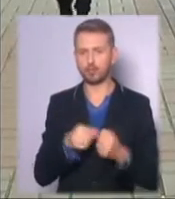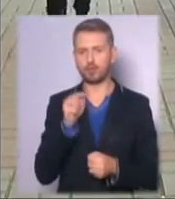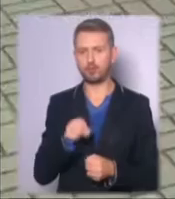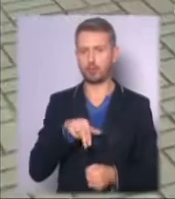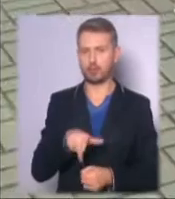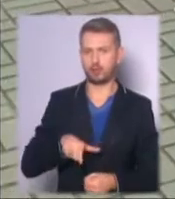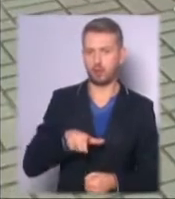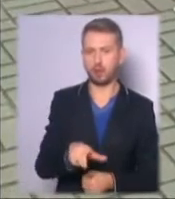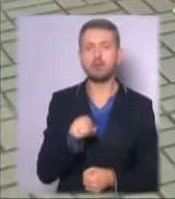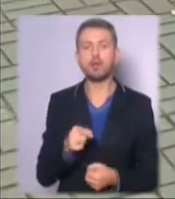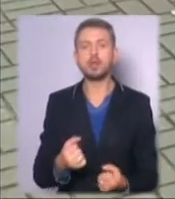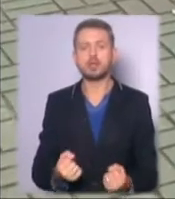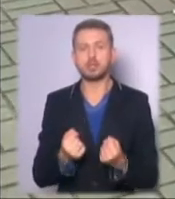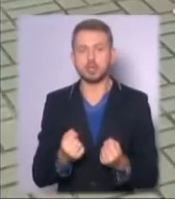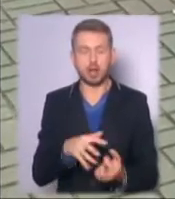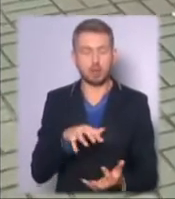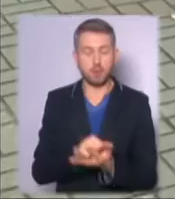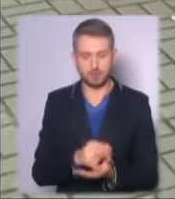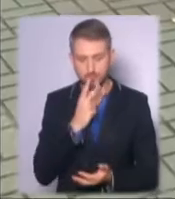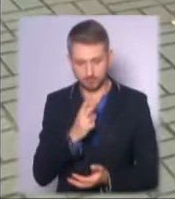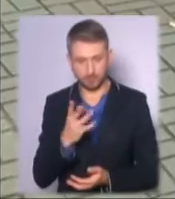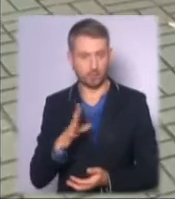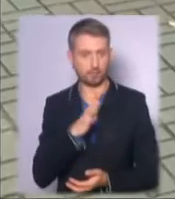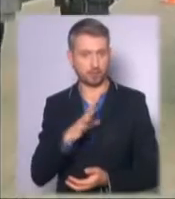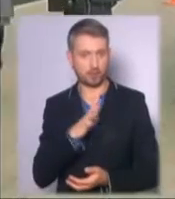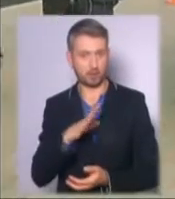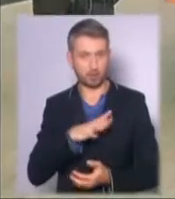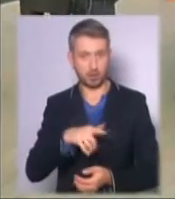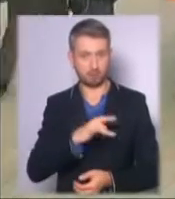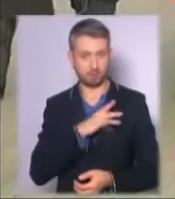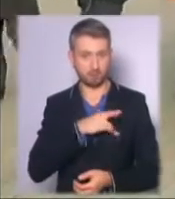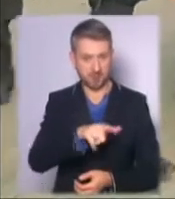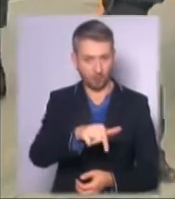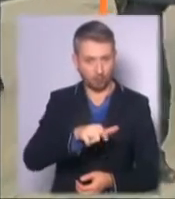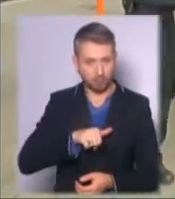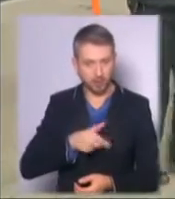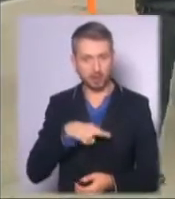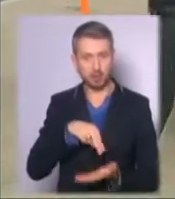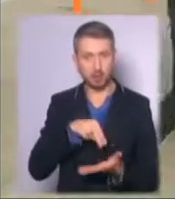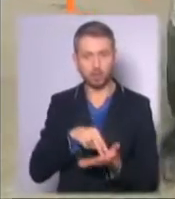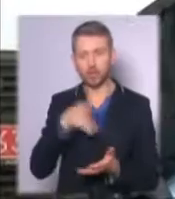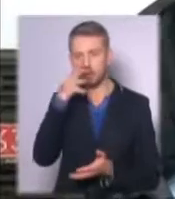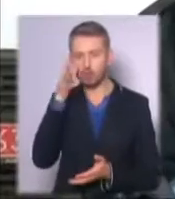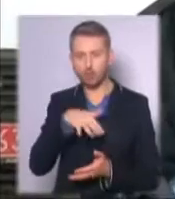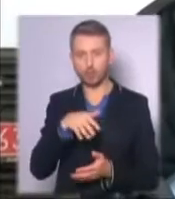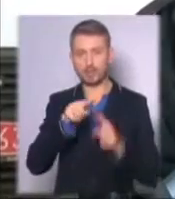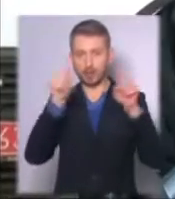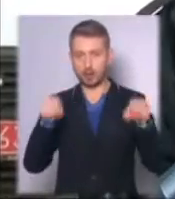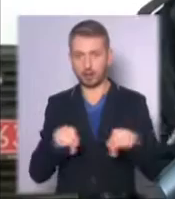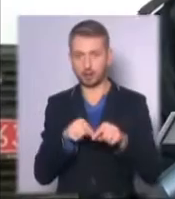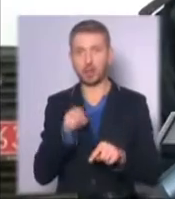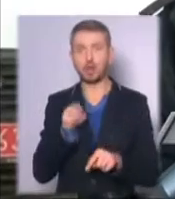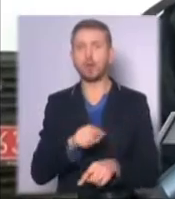рятівне коло, кажуть патрульні, водії хапаються за колись нанесену тут розмітку для паркування і, як навмисно, ігнорують знаки. Тут немає